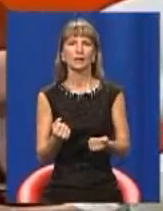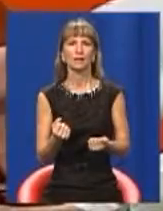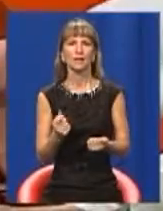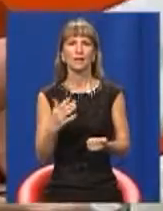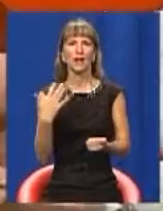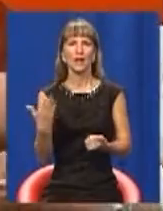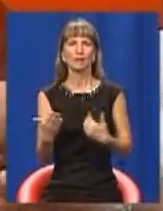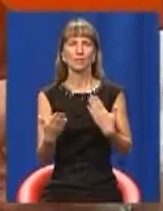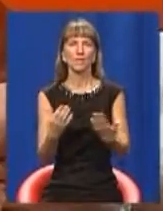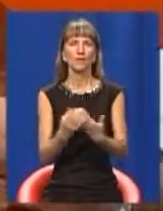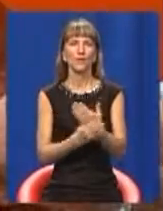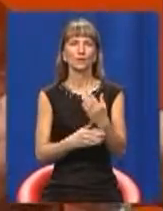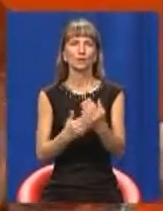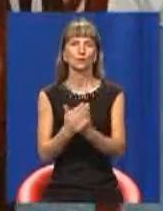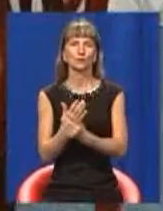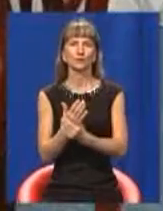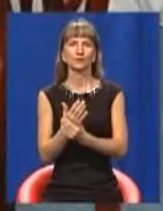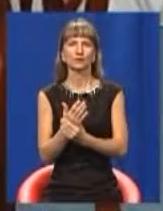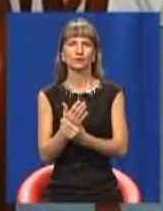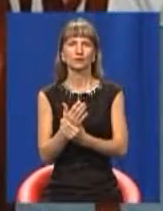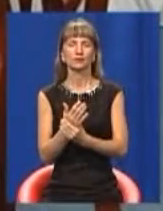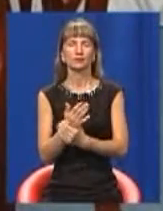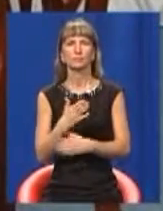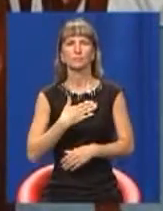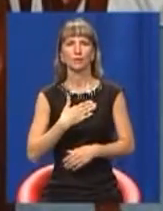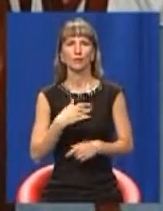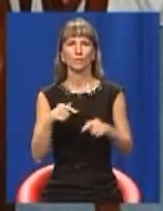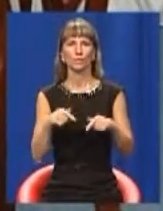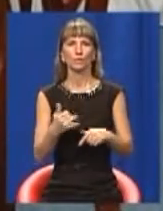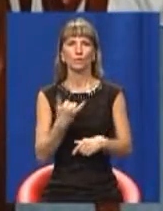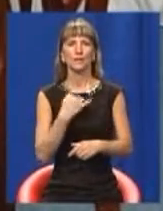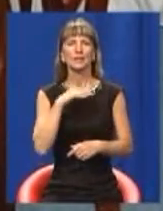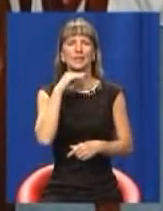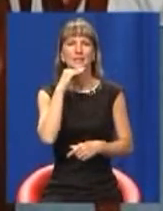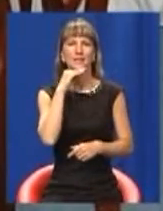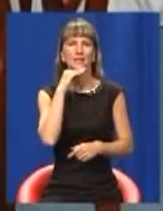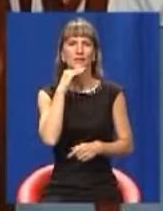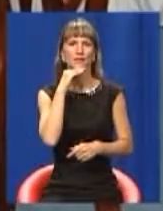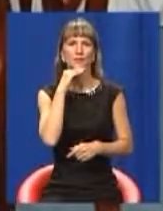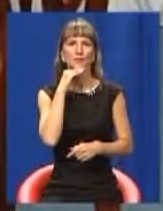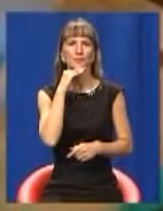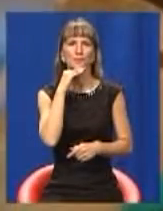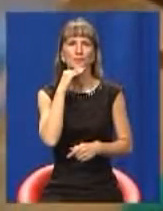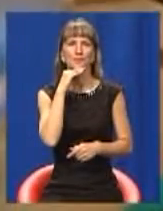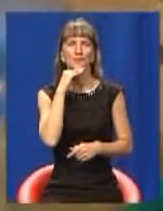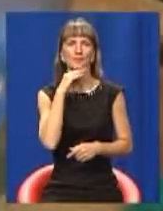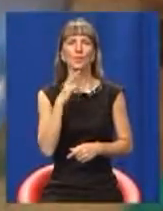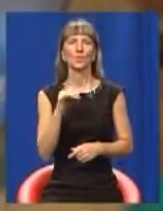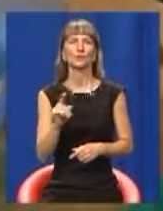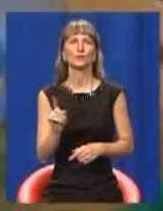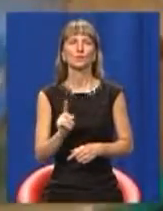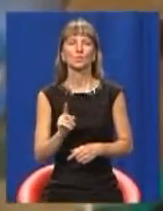на правую ручку. Так, по-моему, здесь у меня достаточно. Ну что